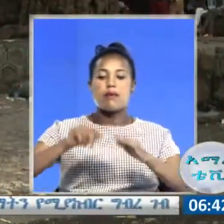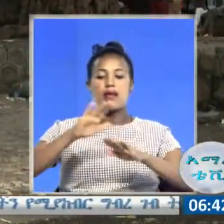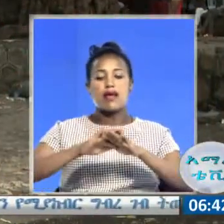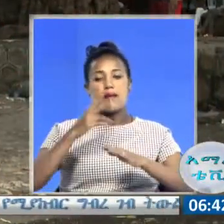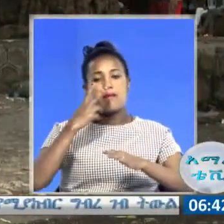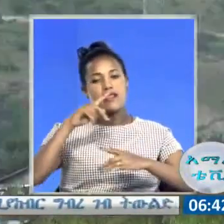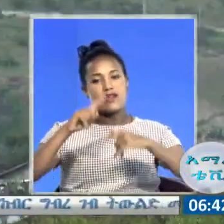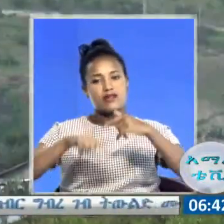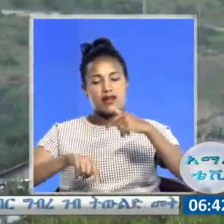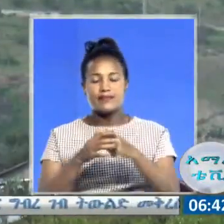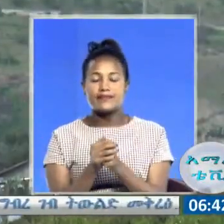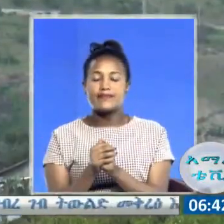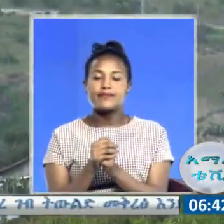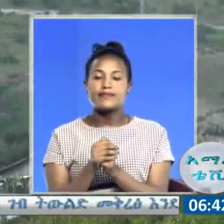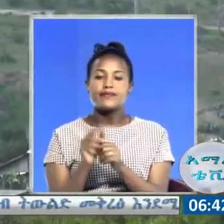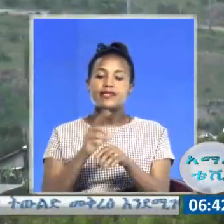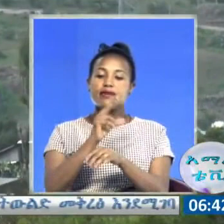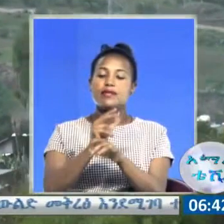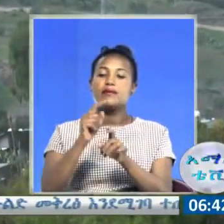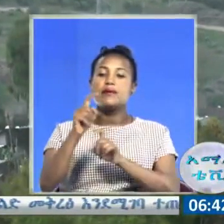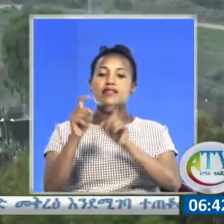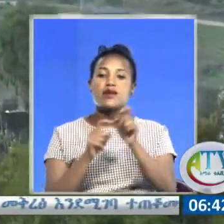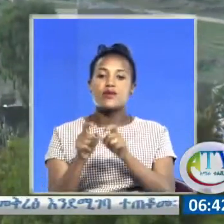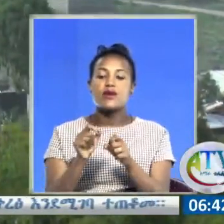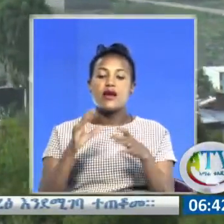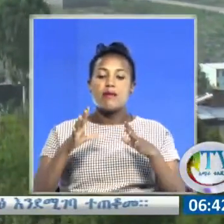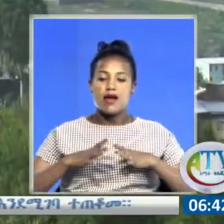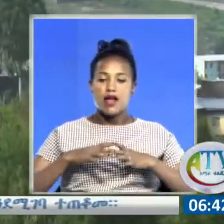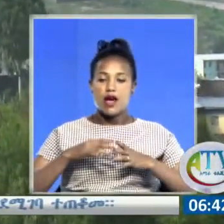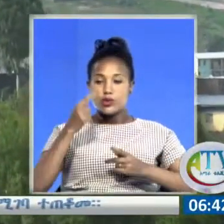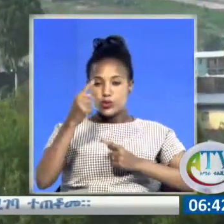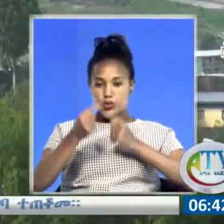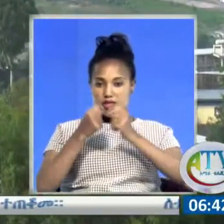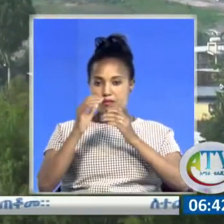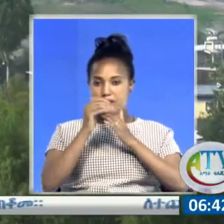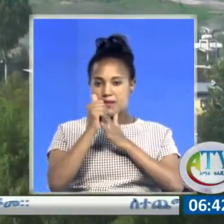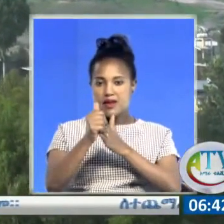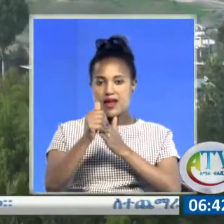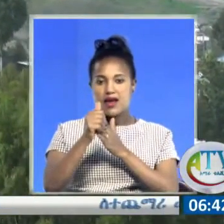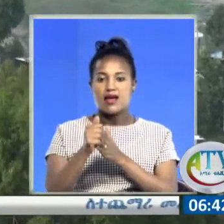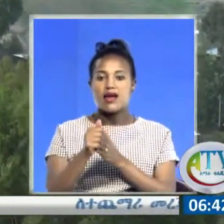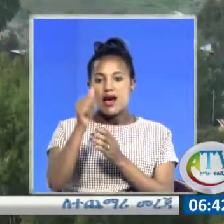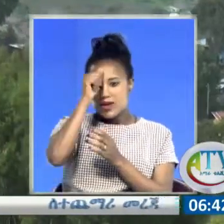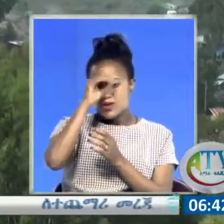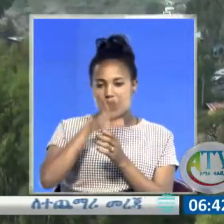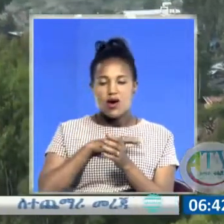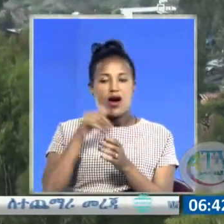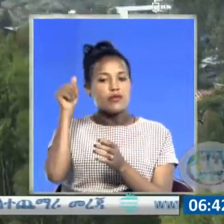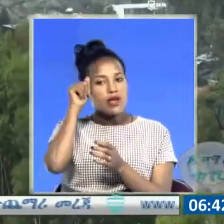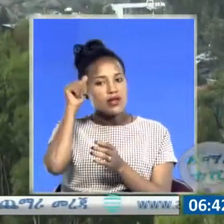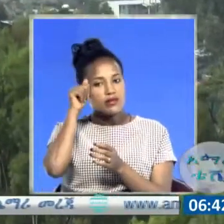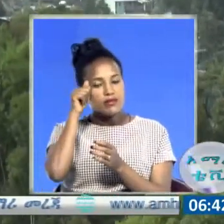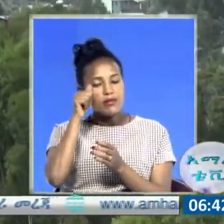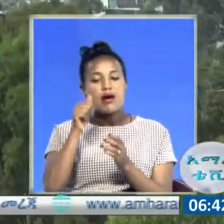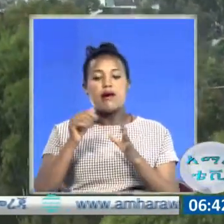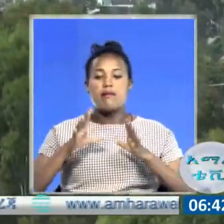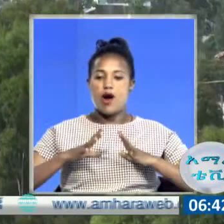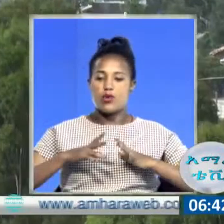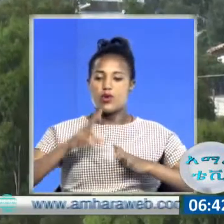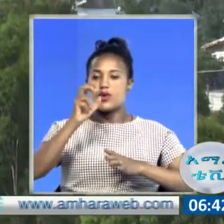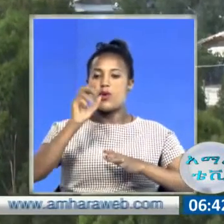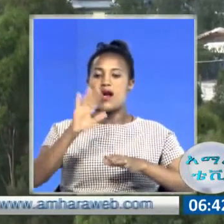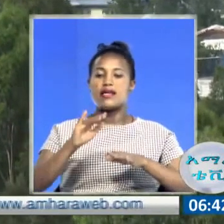ማየት አልቻልንም። የብሔረሰብ አስተዳደሩ ባህልና ቱሪዝም መምሪያ ኃላፊ አቶ አብዱራማን መኮንንም በዓሉ የዋግን